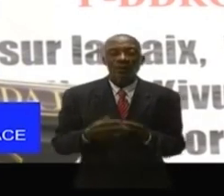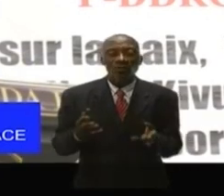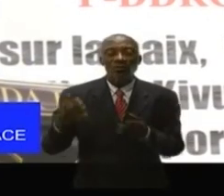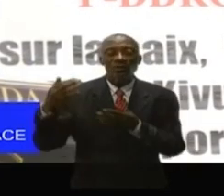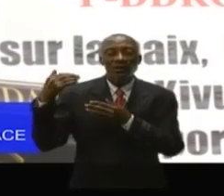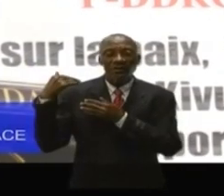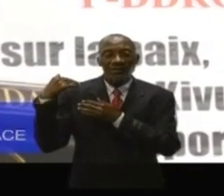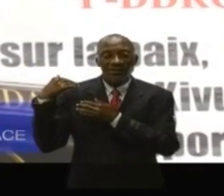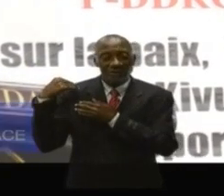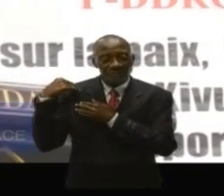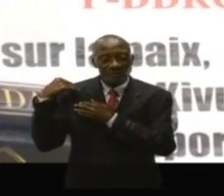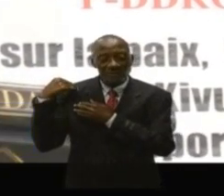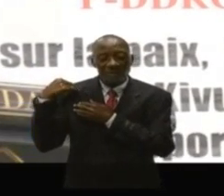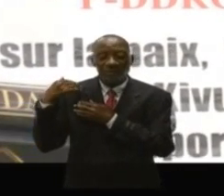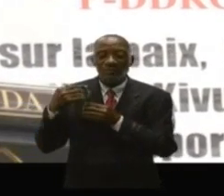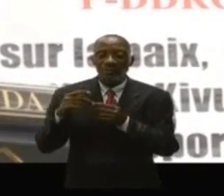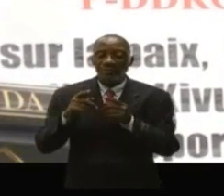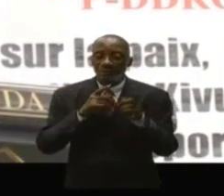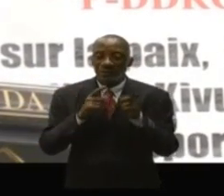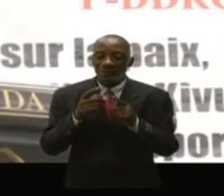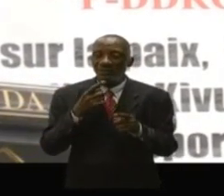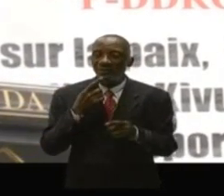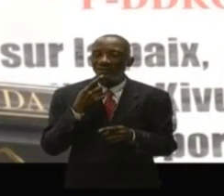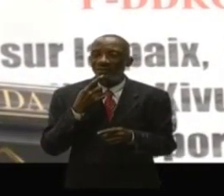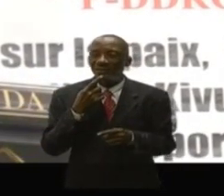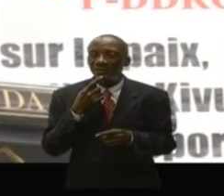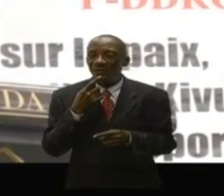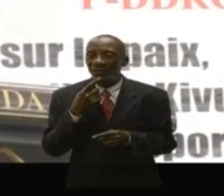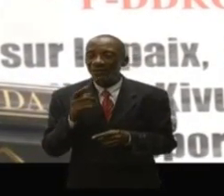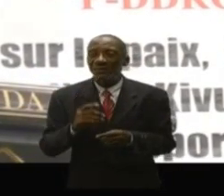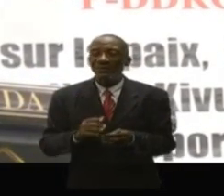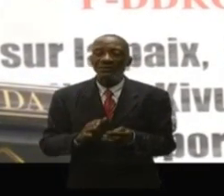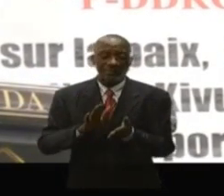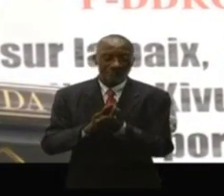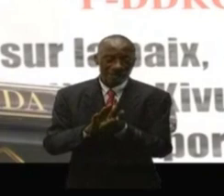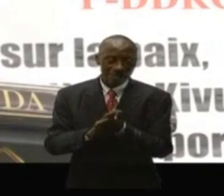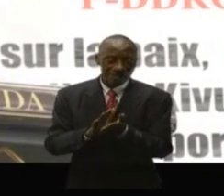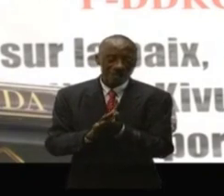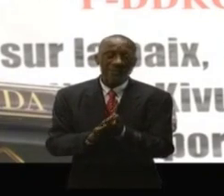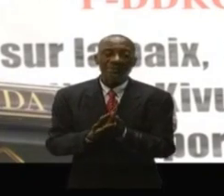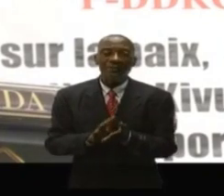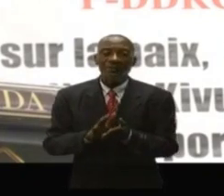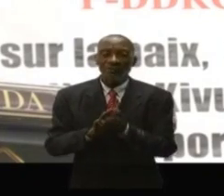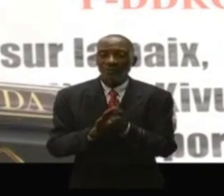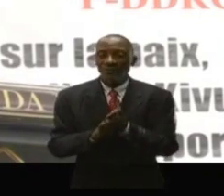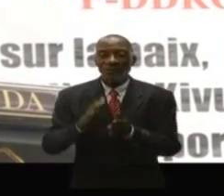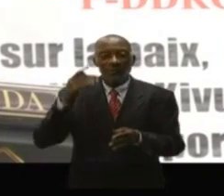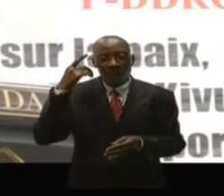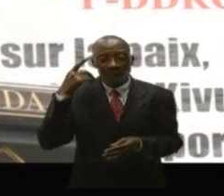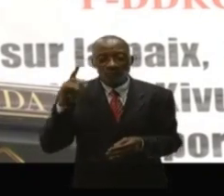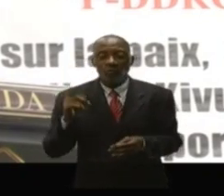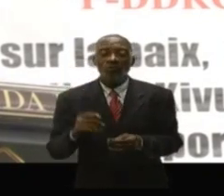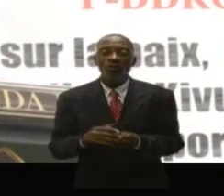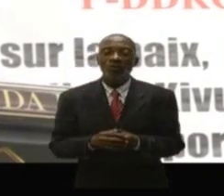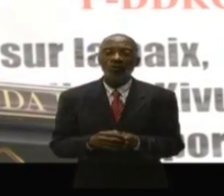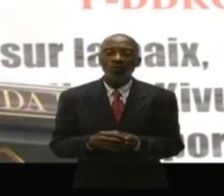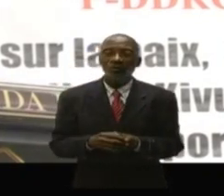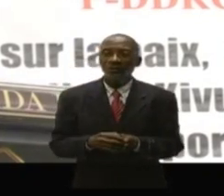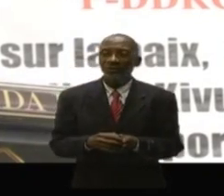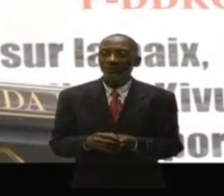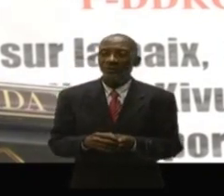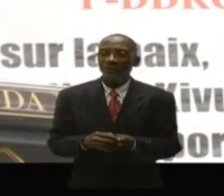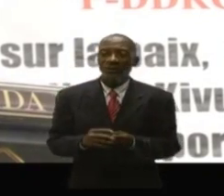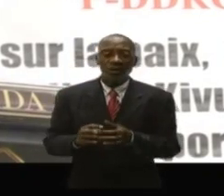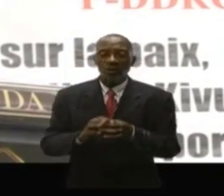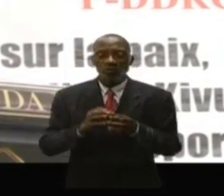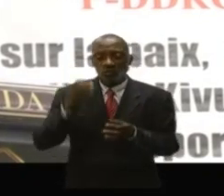Que ce qui a été dit ici, je note qu'il souhaite que ces rapports